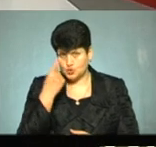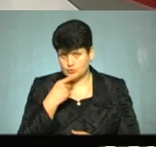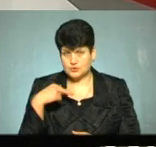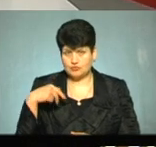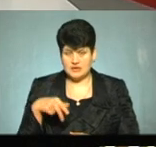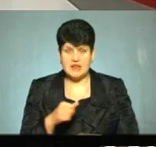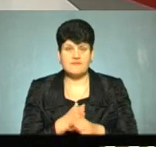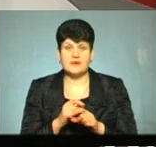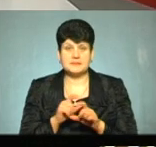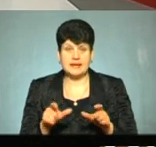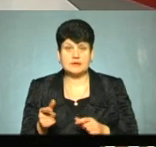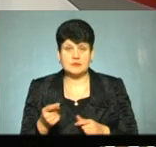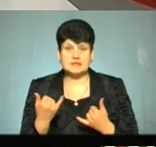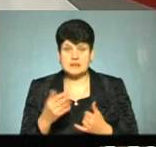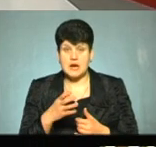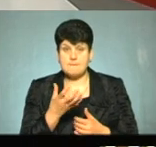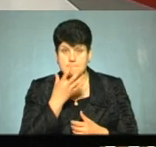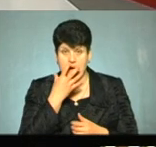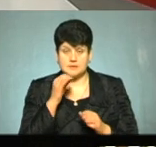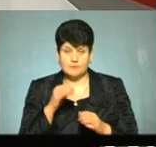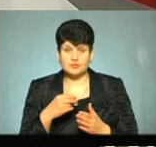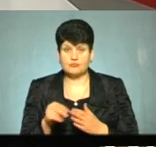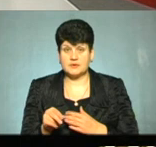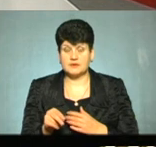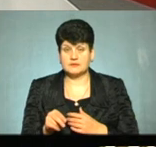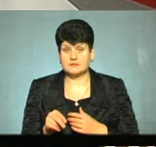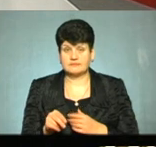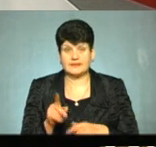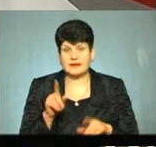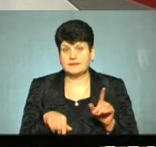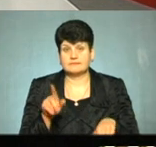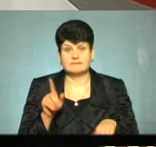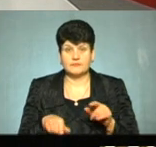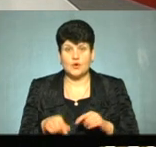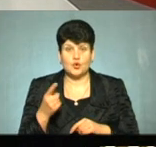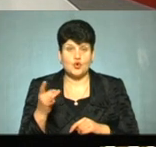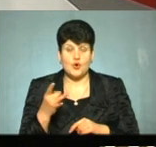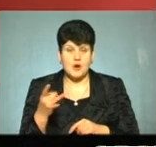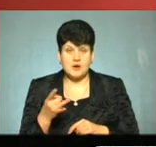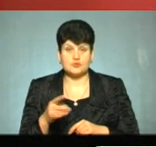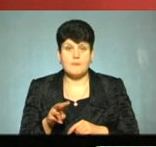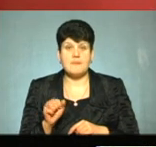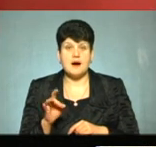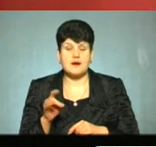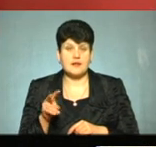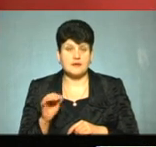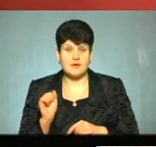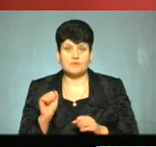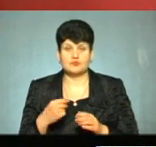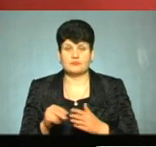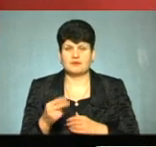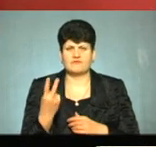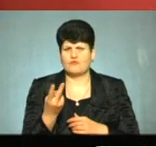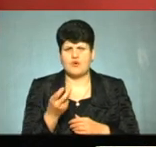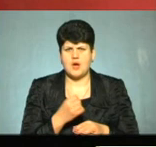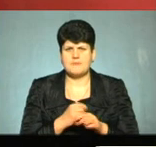особисто ходила по аптеках Тернополя, зараз маски можна придбати там в одній з 7 аптек, а звичайну одноразову марлеву можна придбати